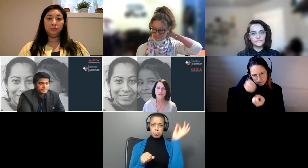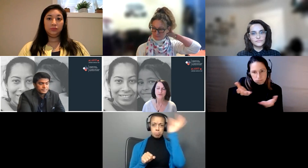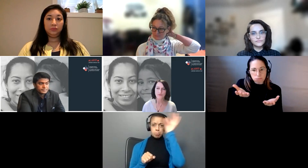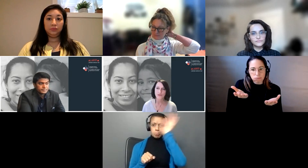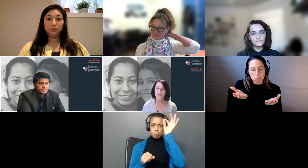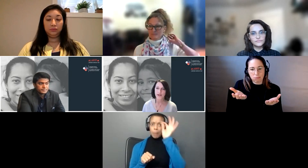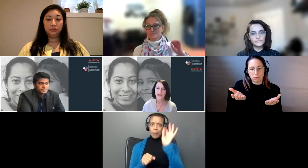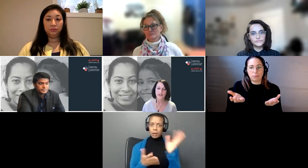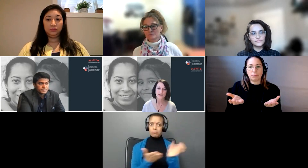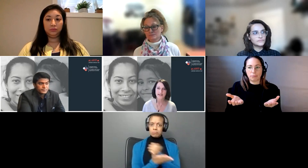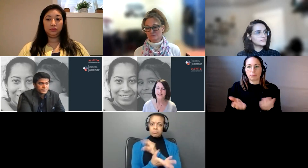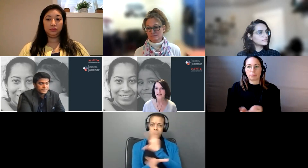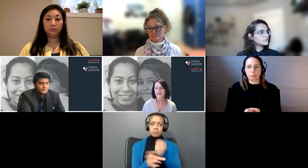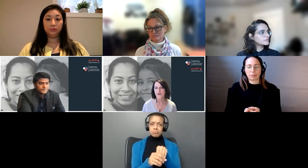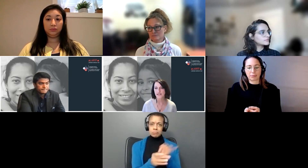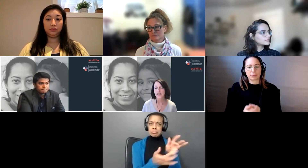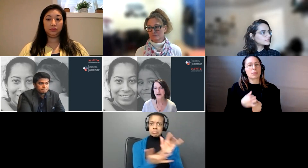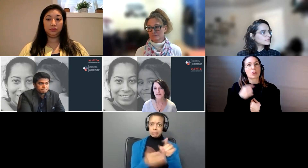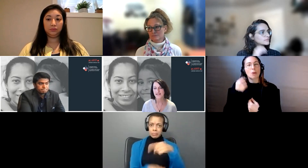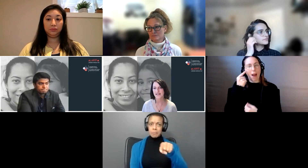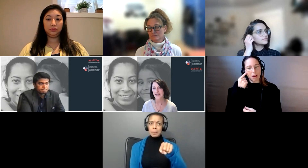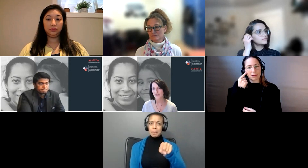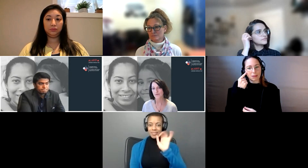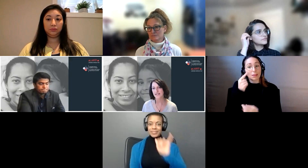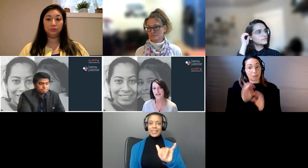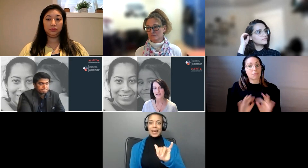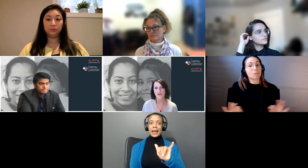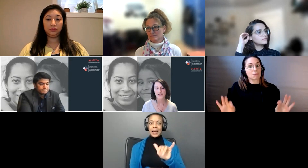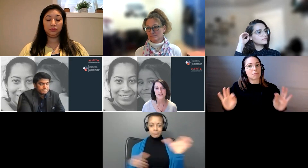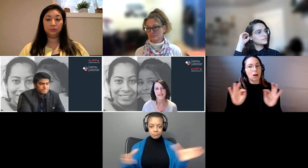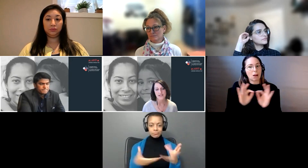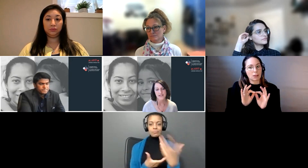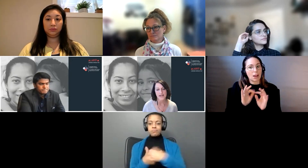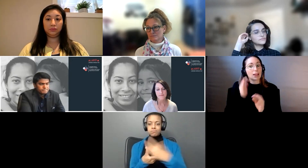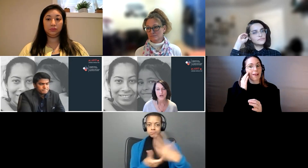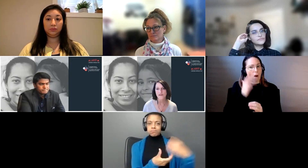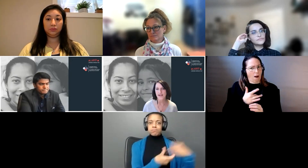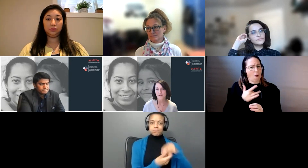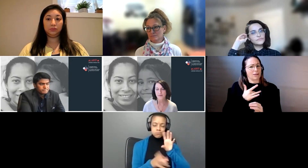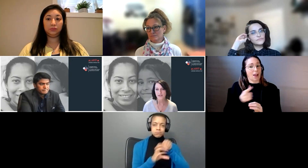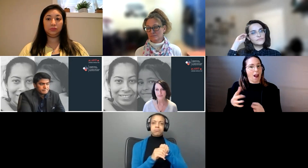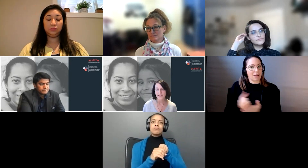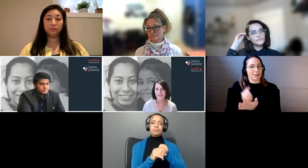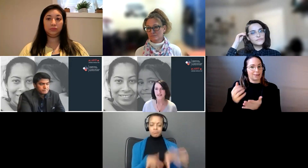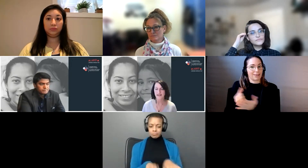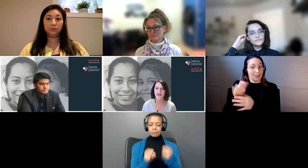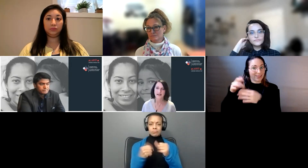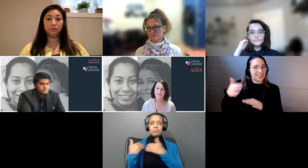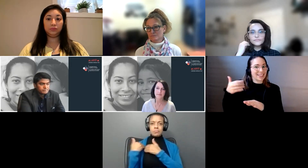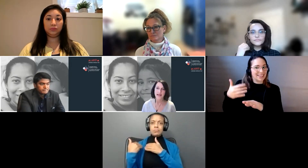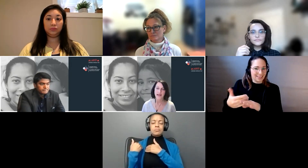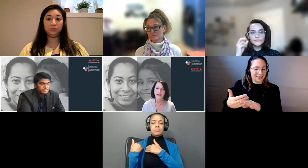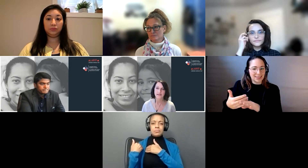Et je pense que c'est important d'être conscient des succès que nous avons vécus et